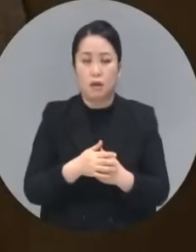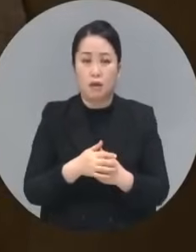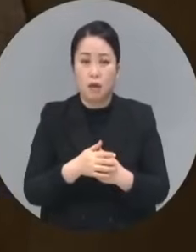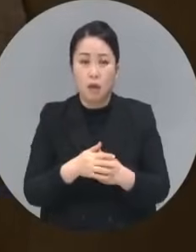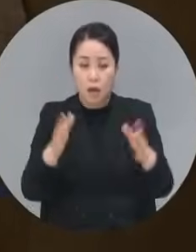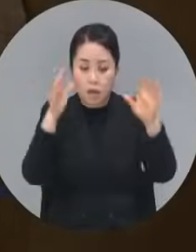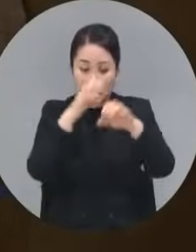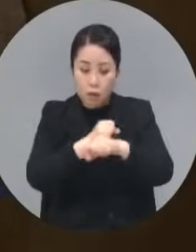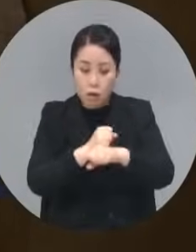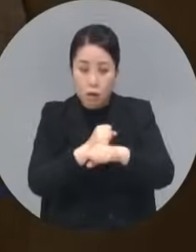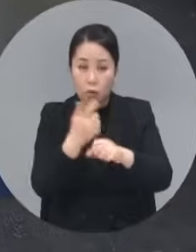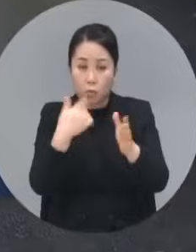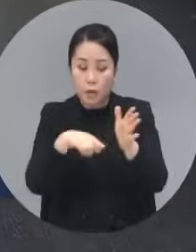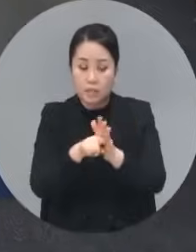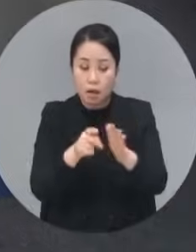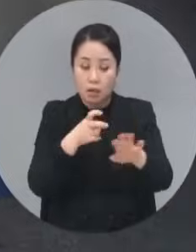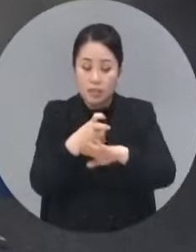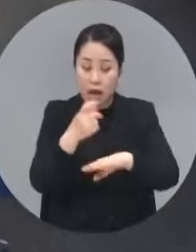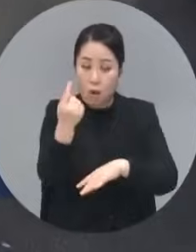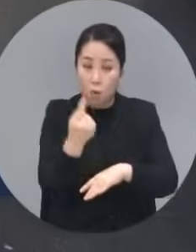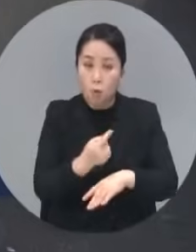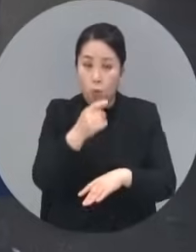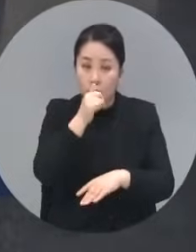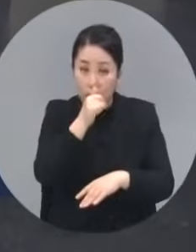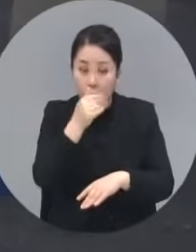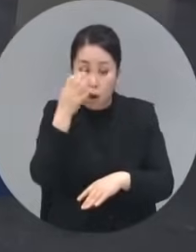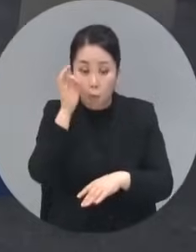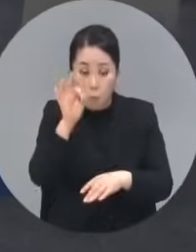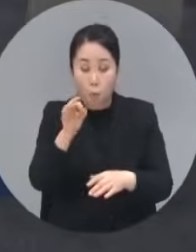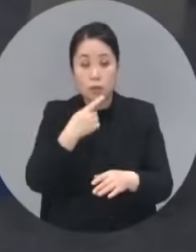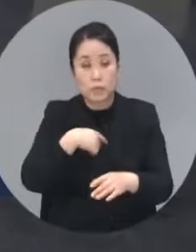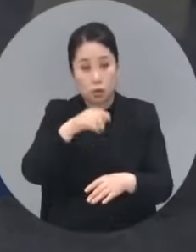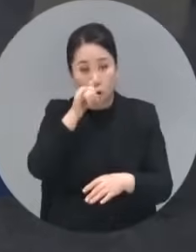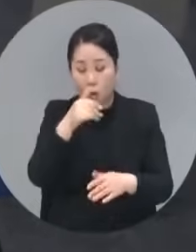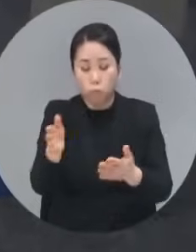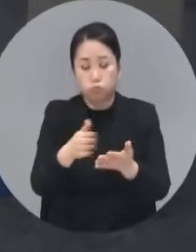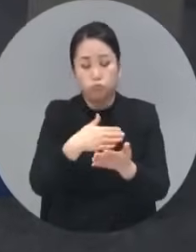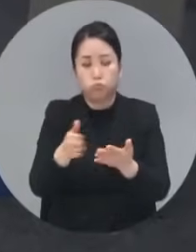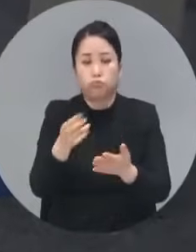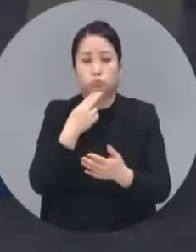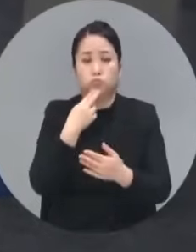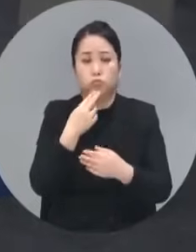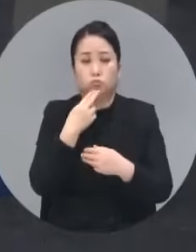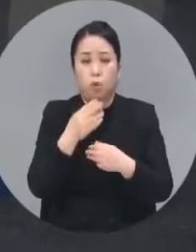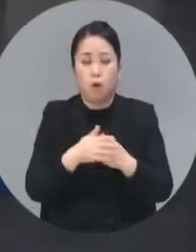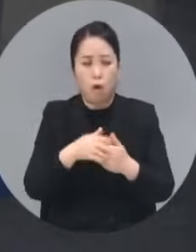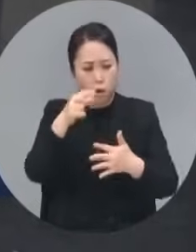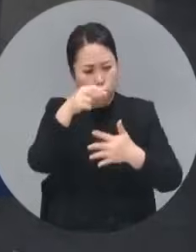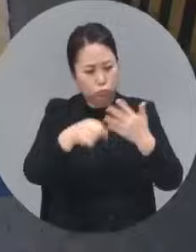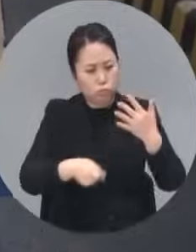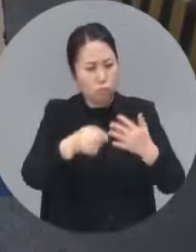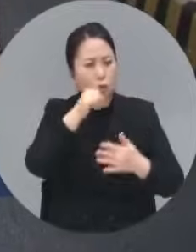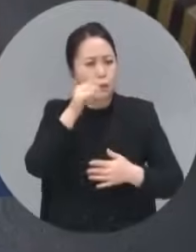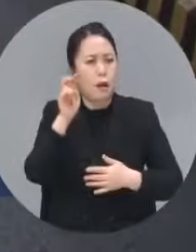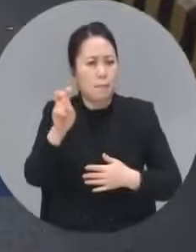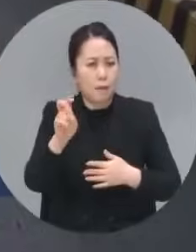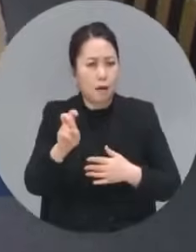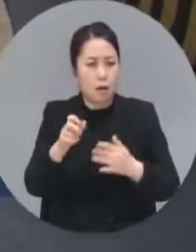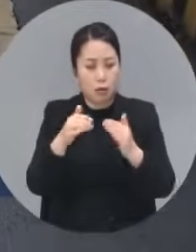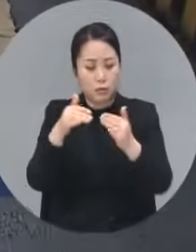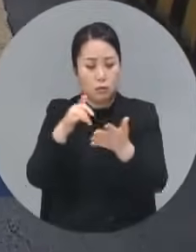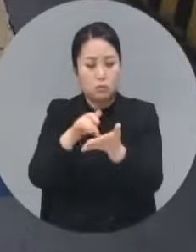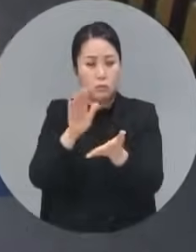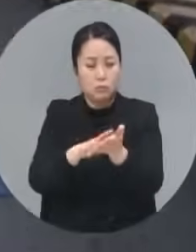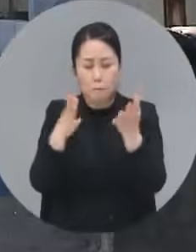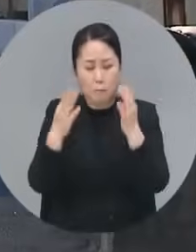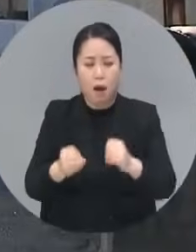철거하러 막 이렇게 차나 이런 것도 많이 오는 편이에요? 보신 적이 있어요? 아, 요새는 와야 안 오더라. 그것도 뭐 순수가 있는 것더라. 빈집 많다.